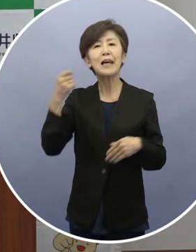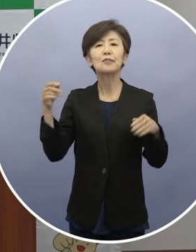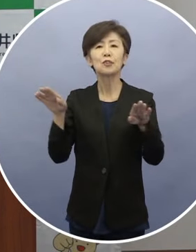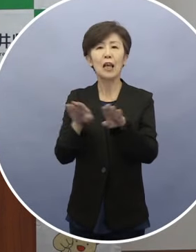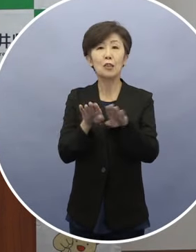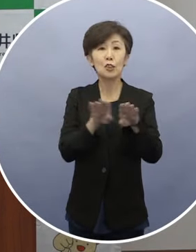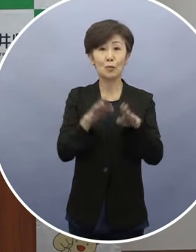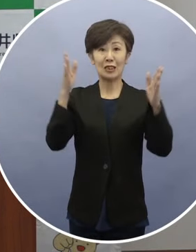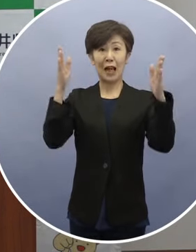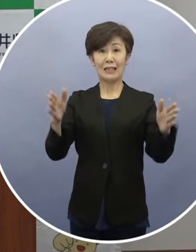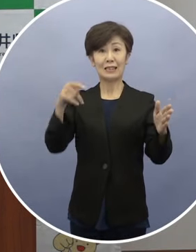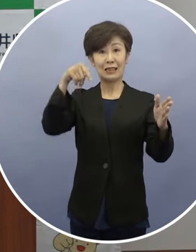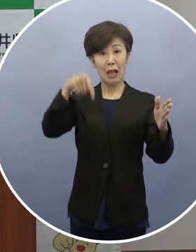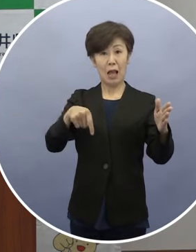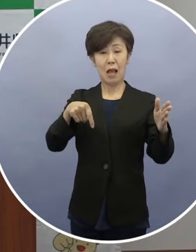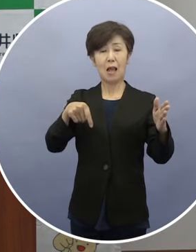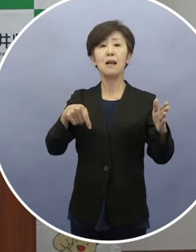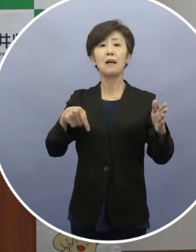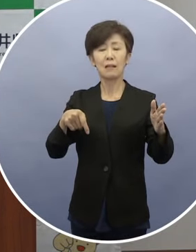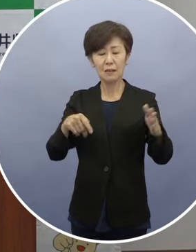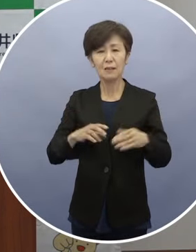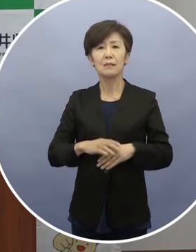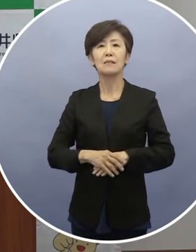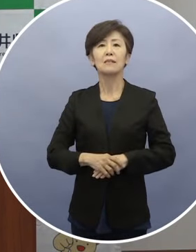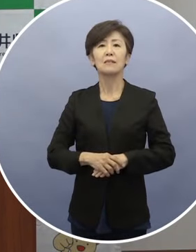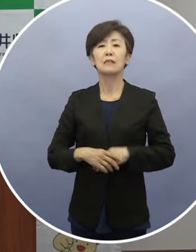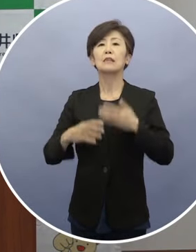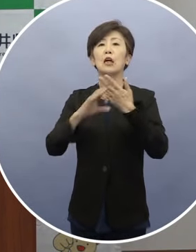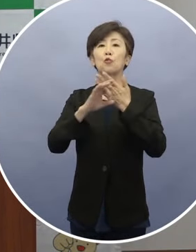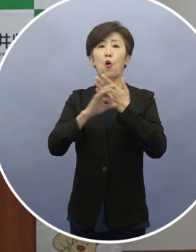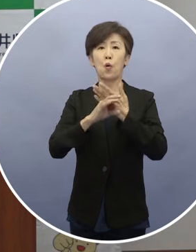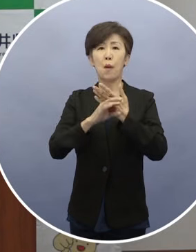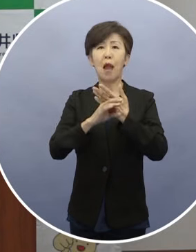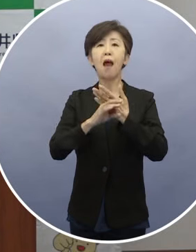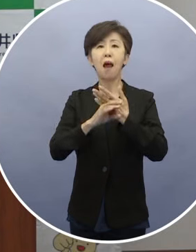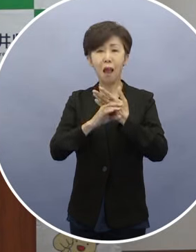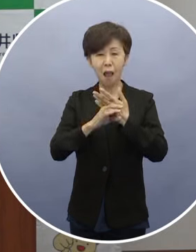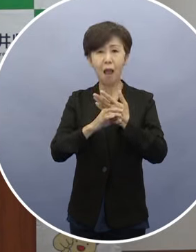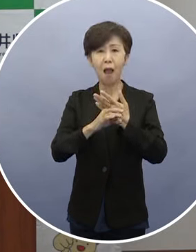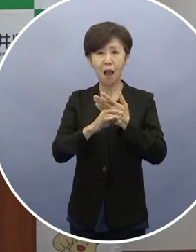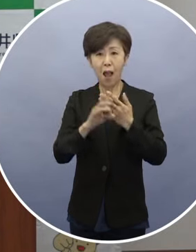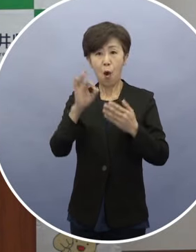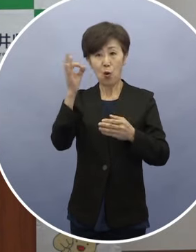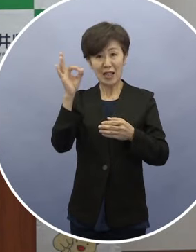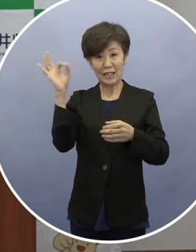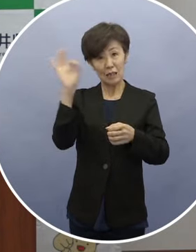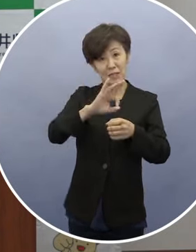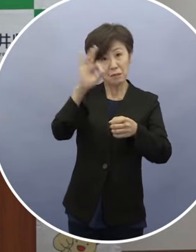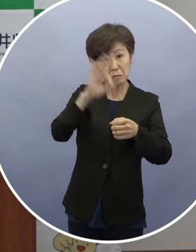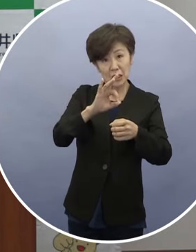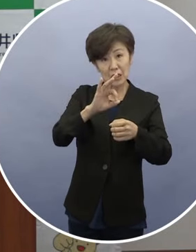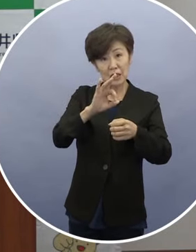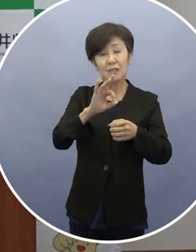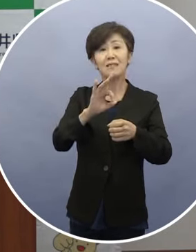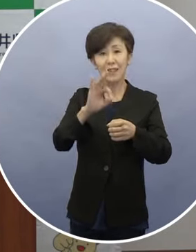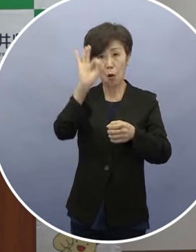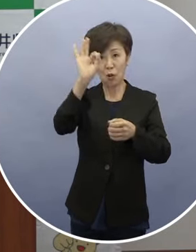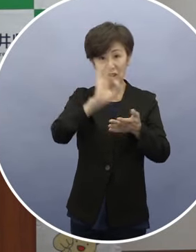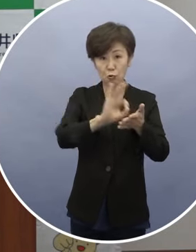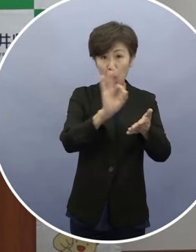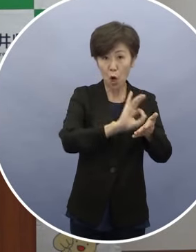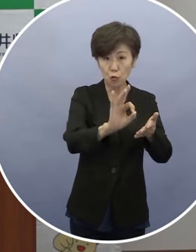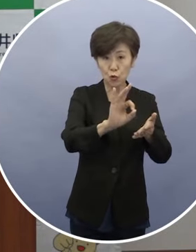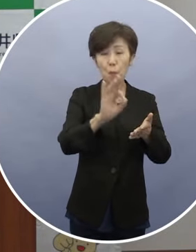間中というのを念頭に置きながら、例えば5000円以上チャージして5000円以上利用したら、こうい